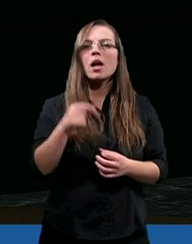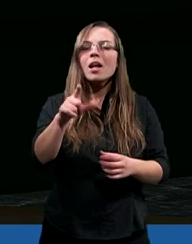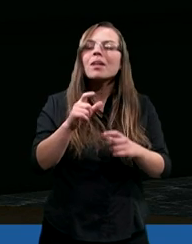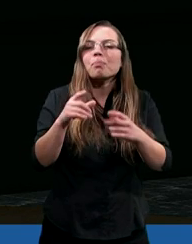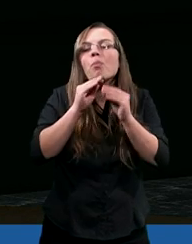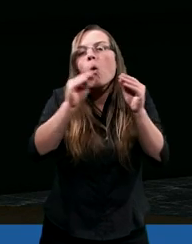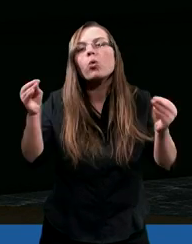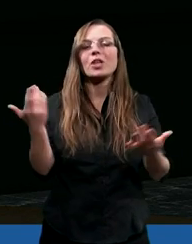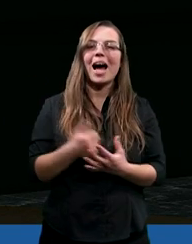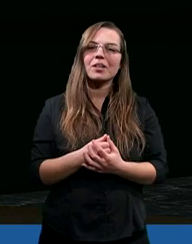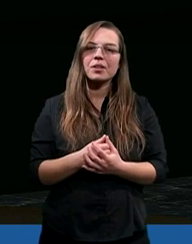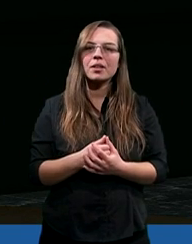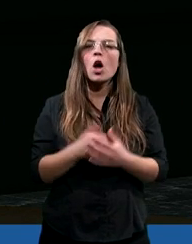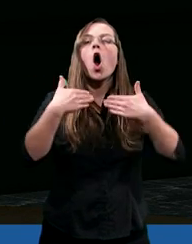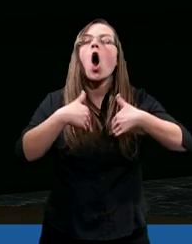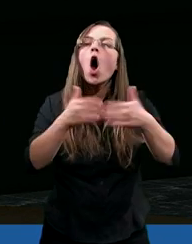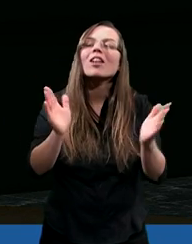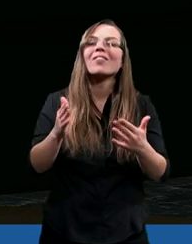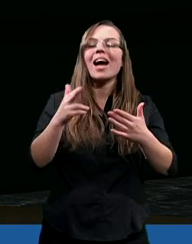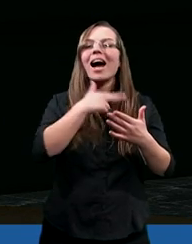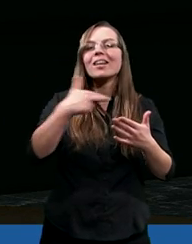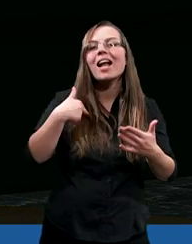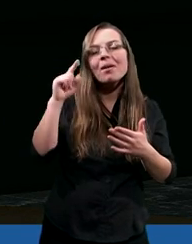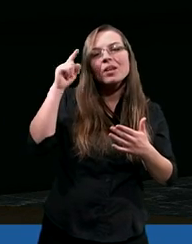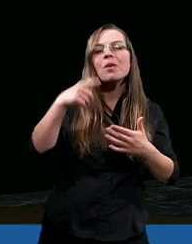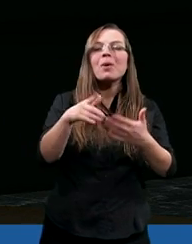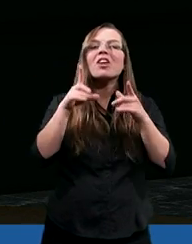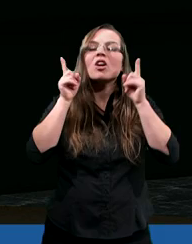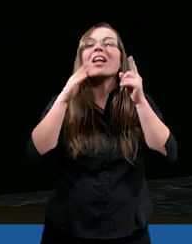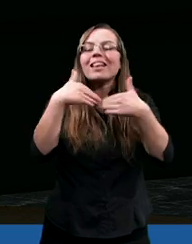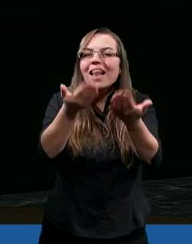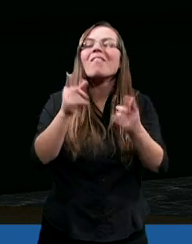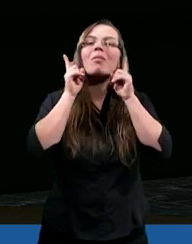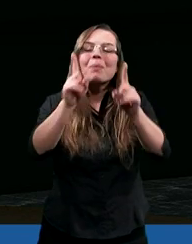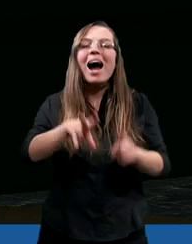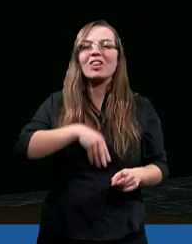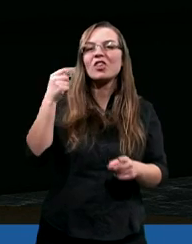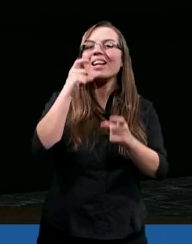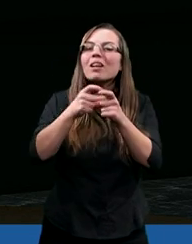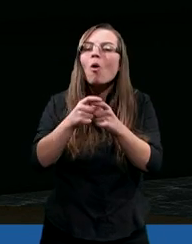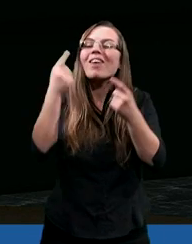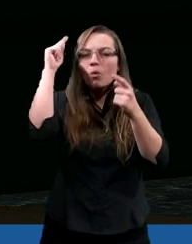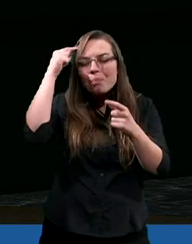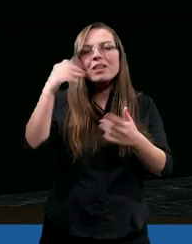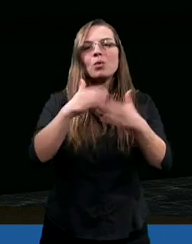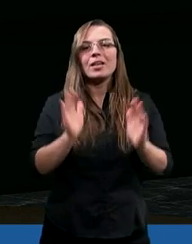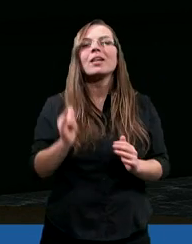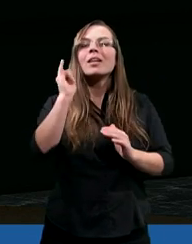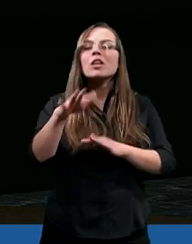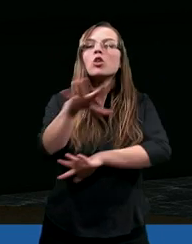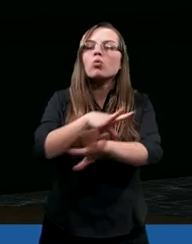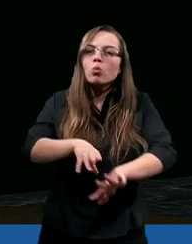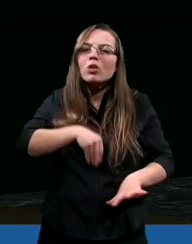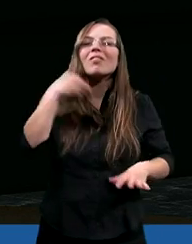pouczać, otwierać nam te święte prawdy Słowa Twojego. Duchu